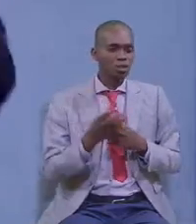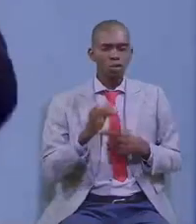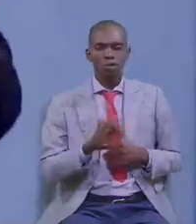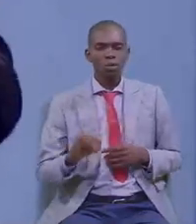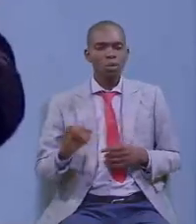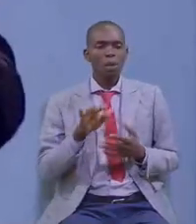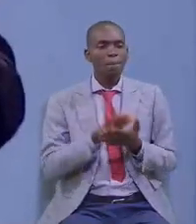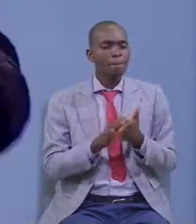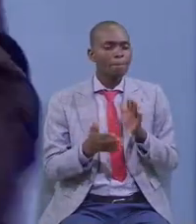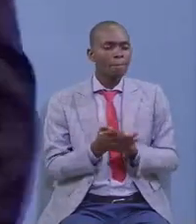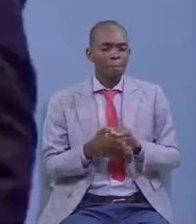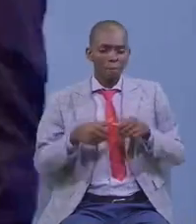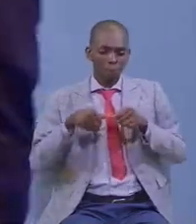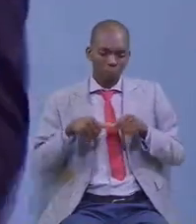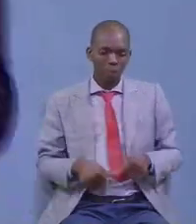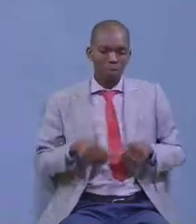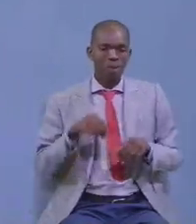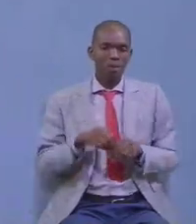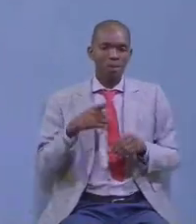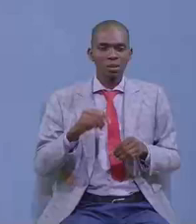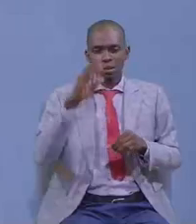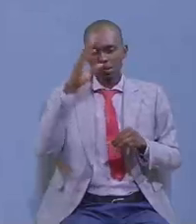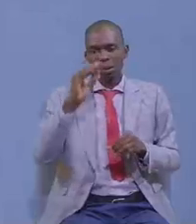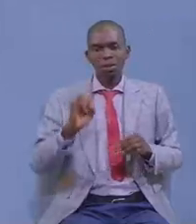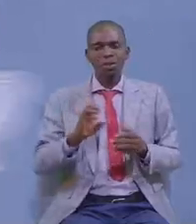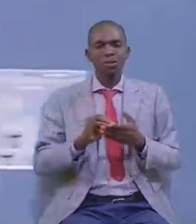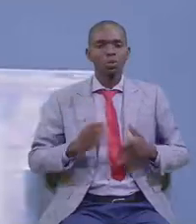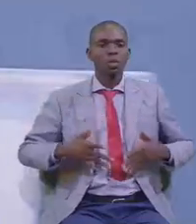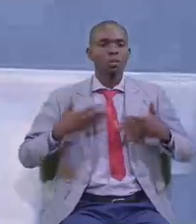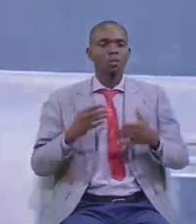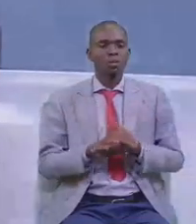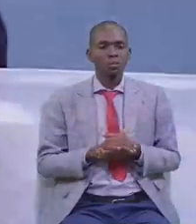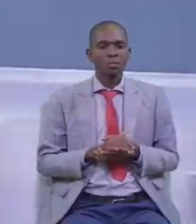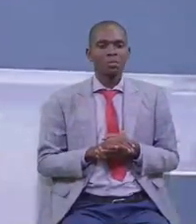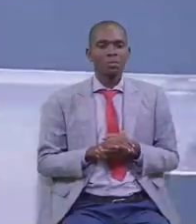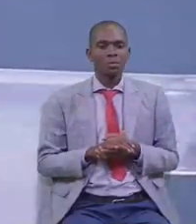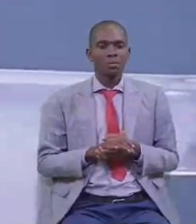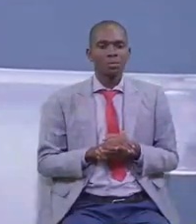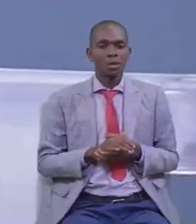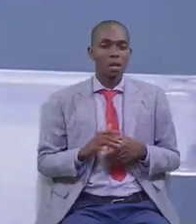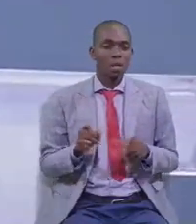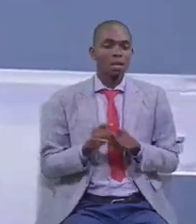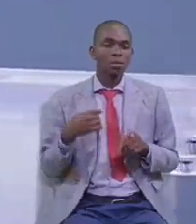la formation, le conditionnement est permanent. Comme nous suivons le Seigneur,